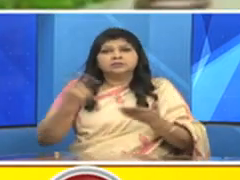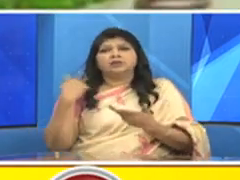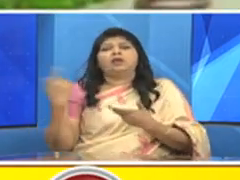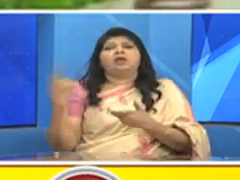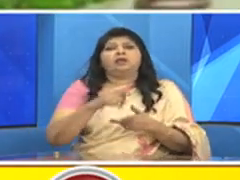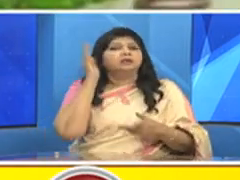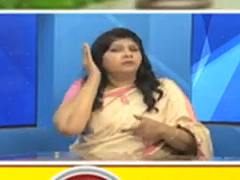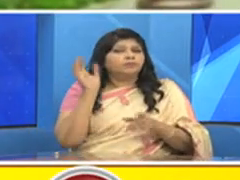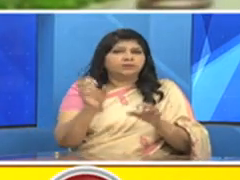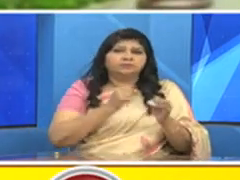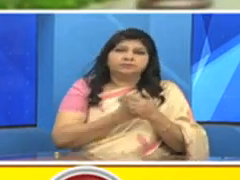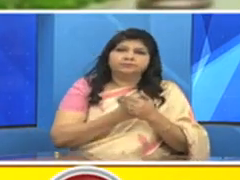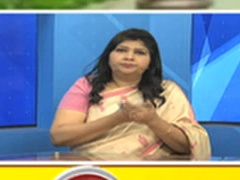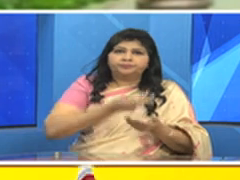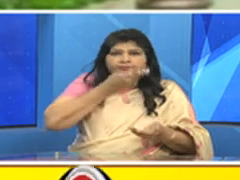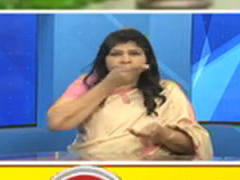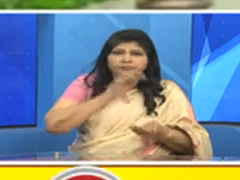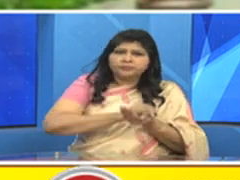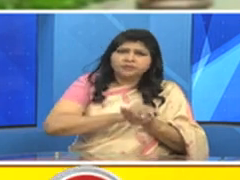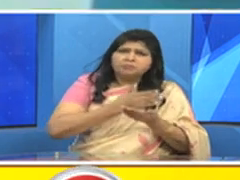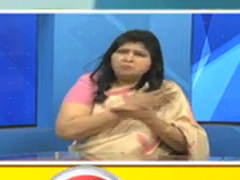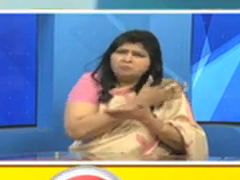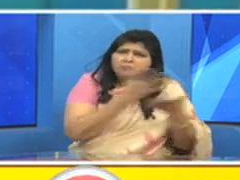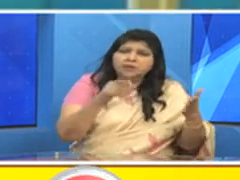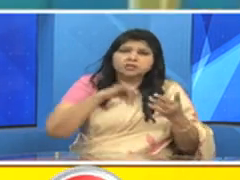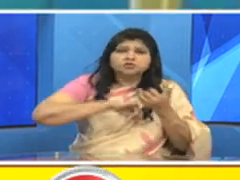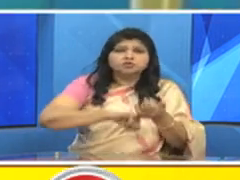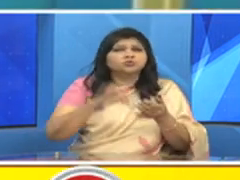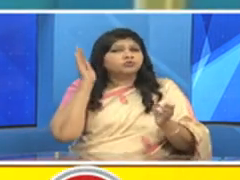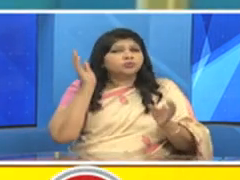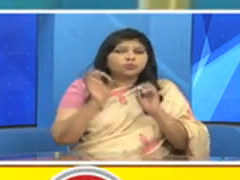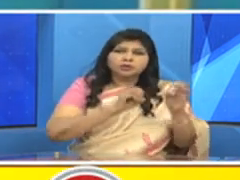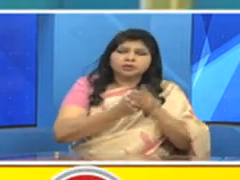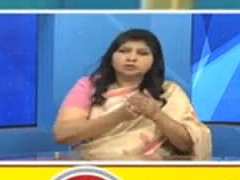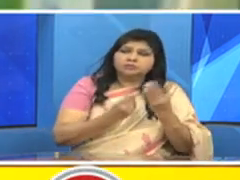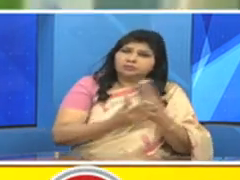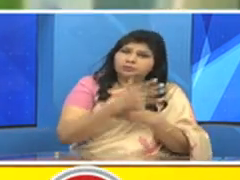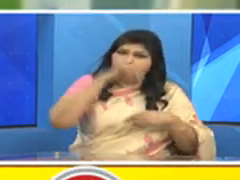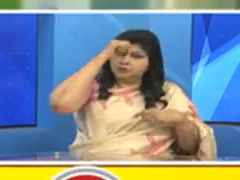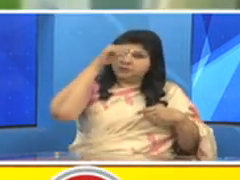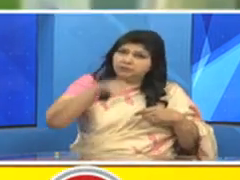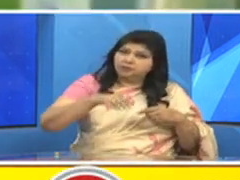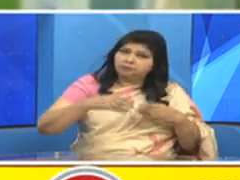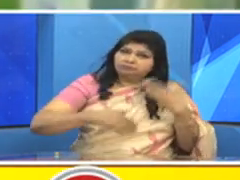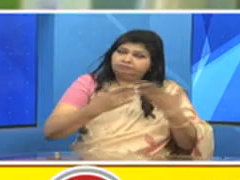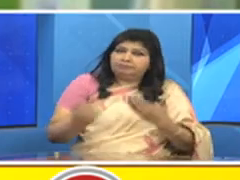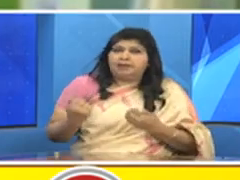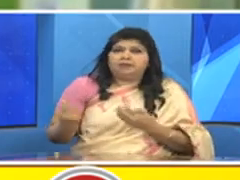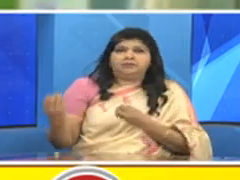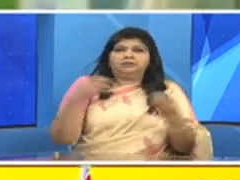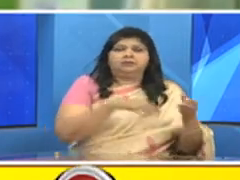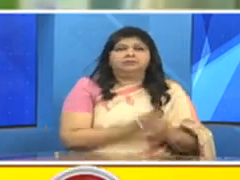भर में जल संरक्षण से जुड़ी ऐसी अनगिनत कहानियां हैं जो न्यू इंडिया के संकल्पों को बल दे रही